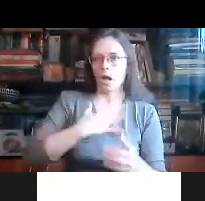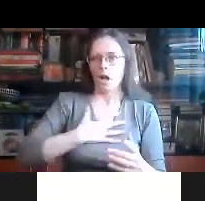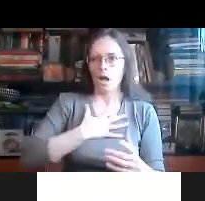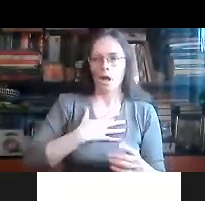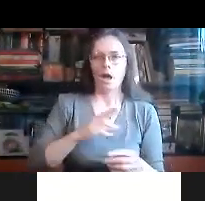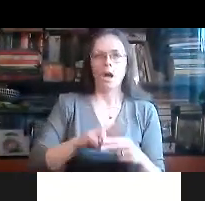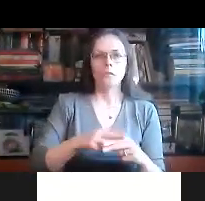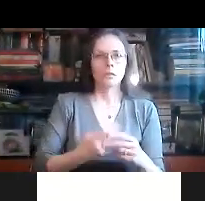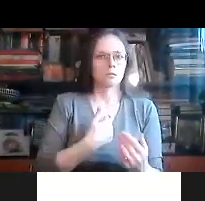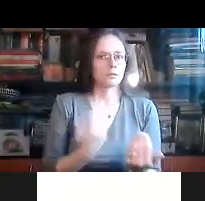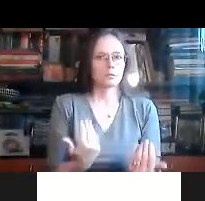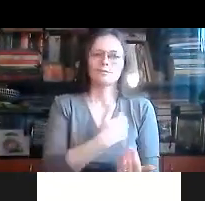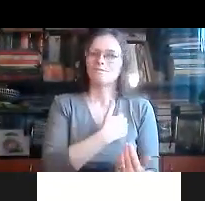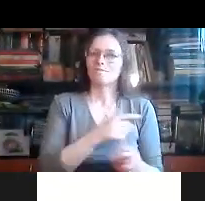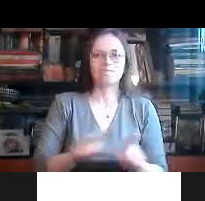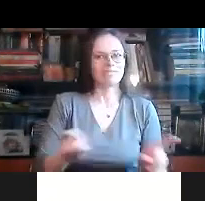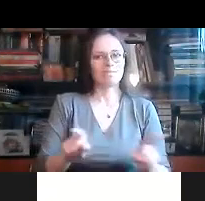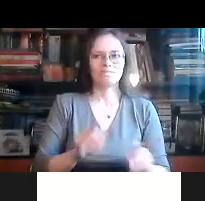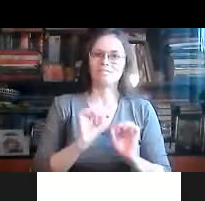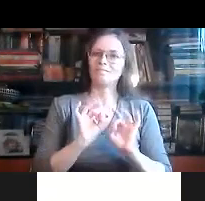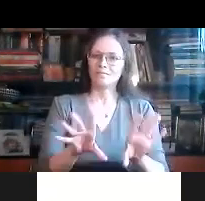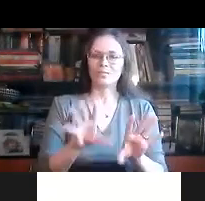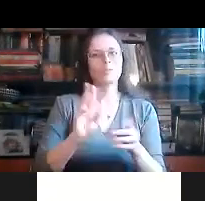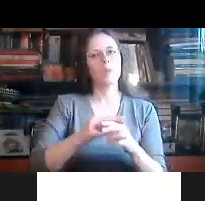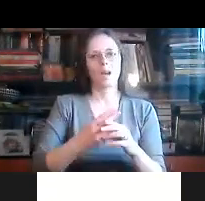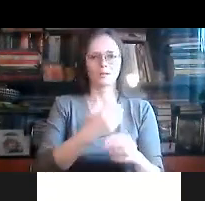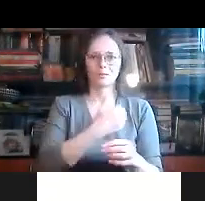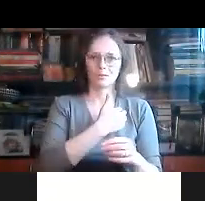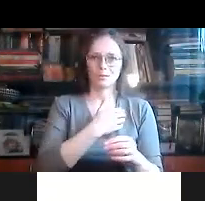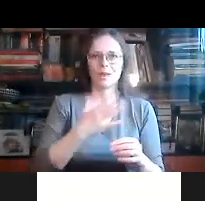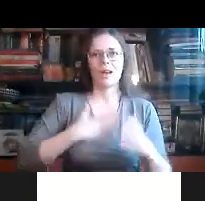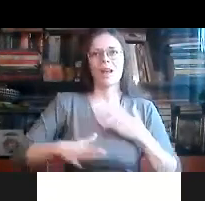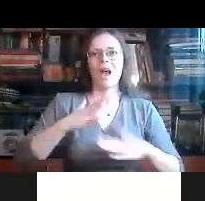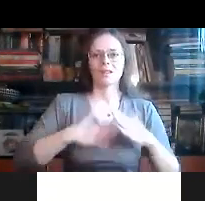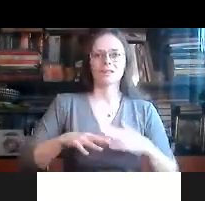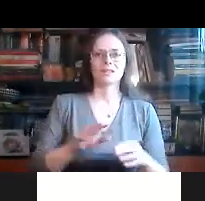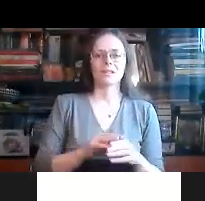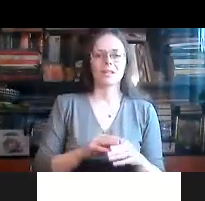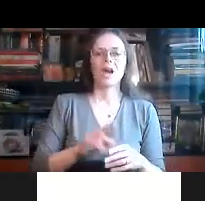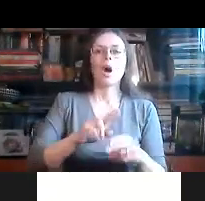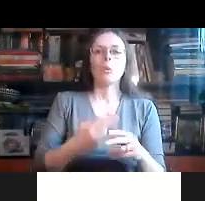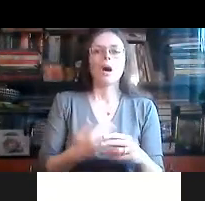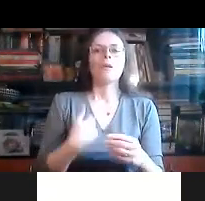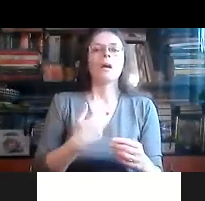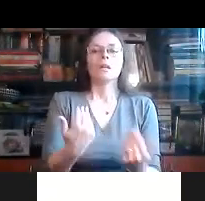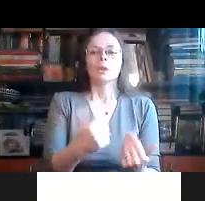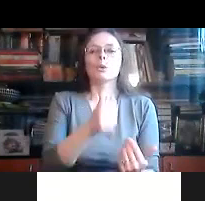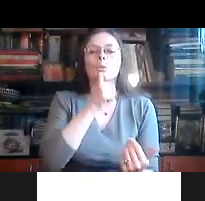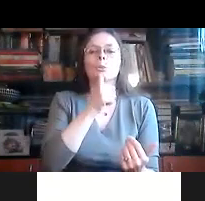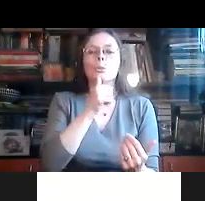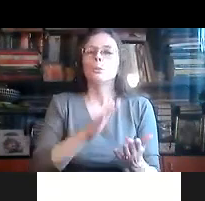сегодня про мертвых евреев наших выкладывала и думала, вот интересно, кто-нибудь пойдет это слушать